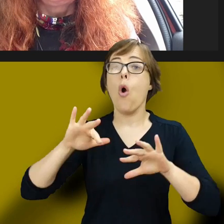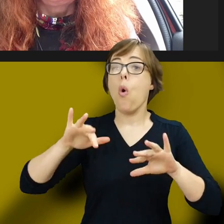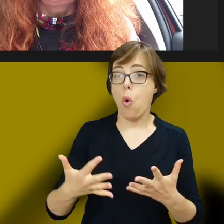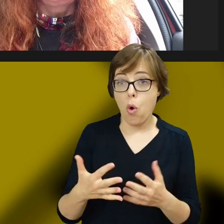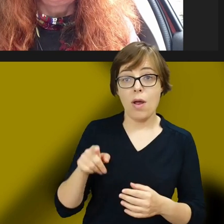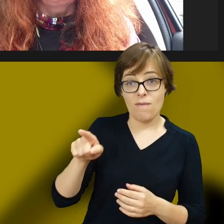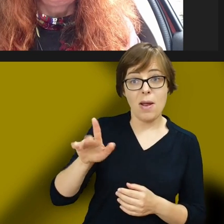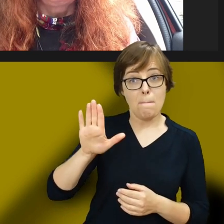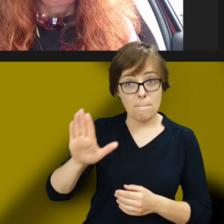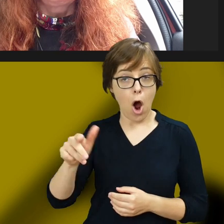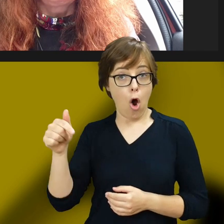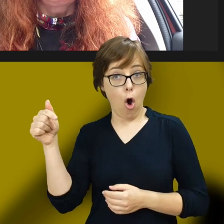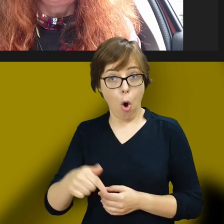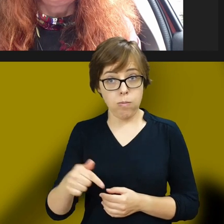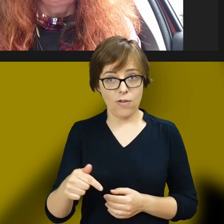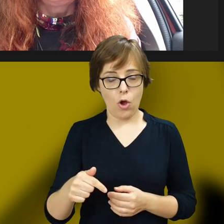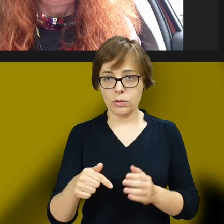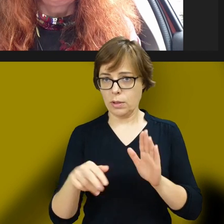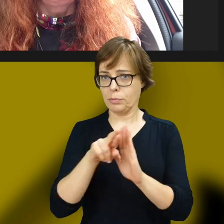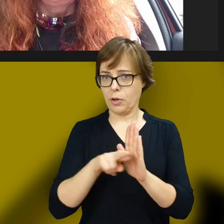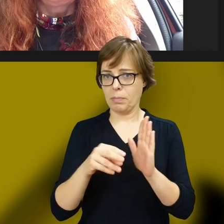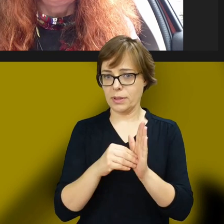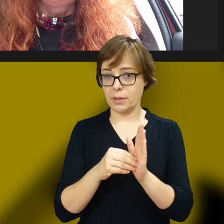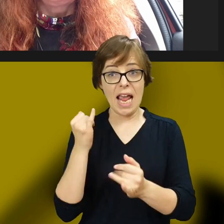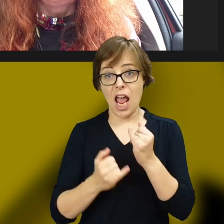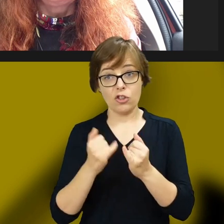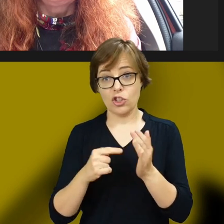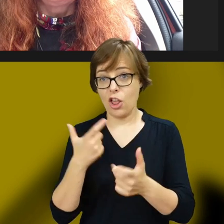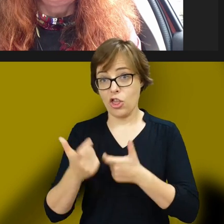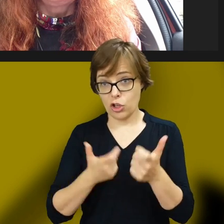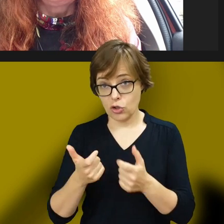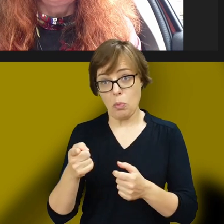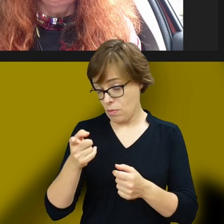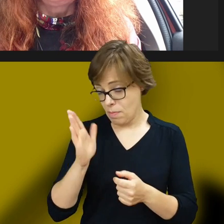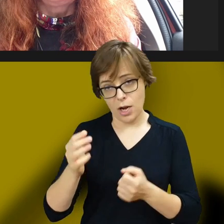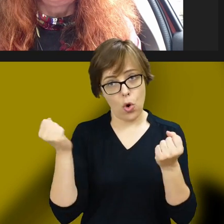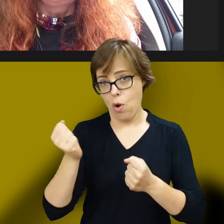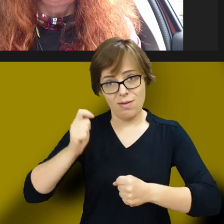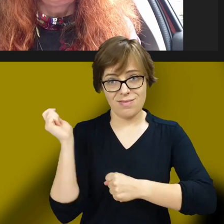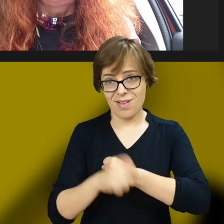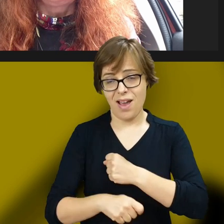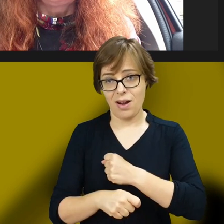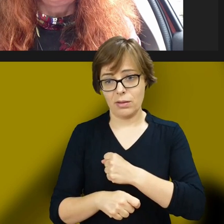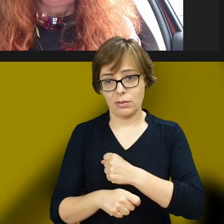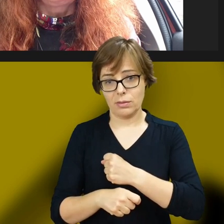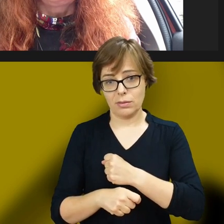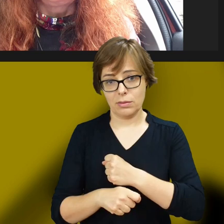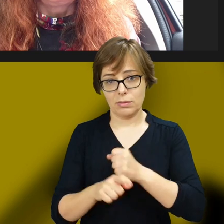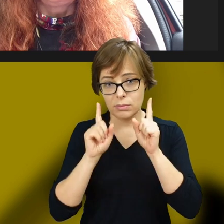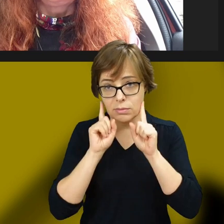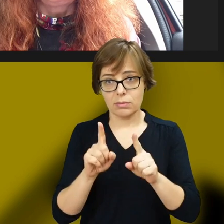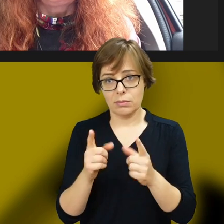zabezpieczony sankcją karną, bardzo dotkliwą, bardzo bolesną, bardzo przykrą dla osoby etycznej, zasłużonej,